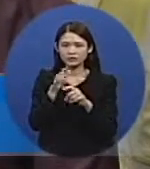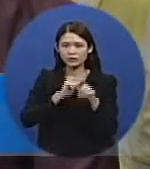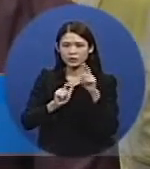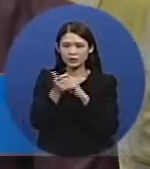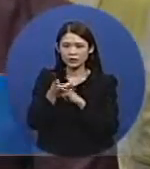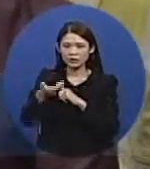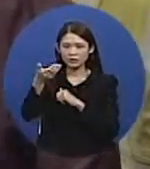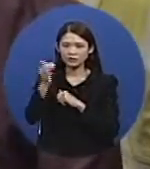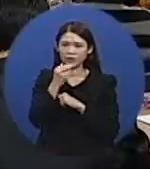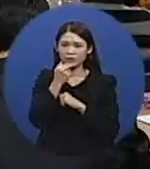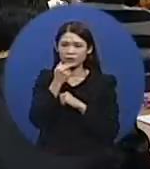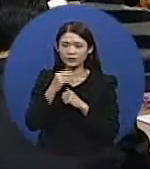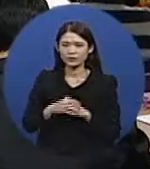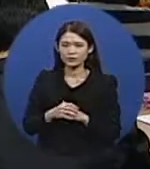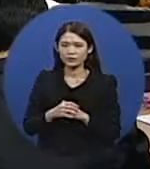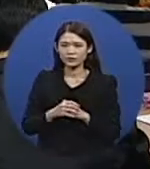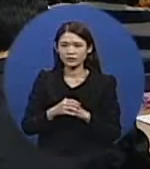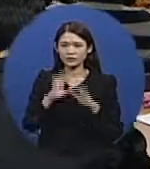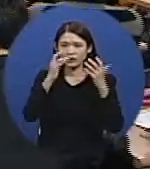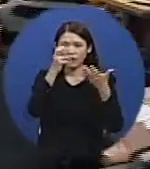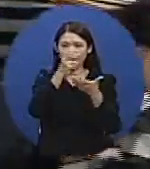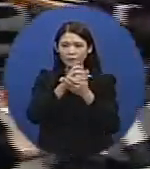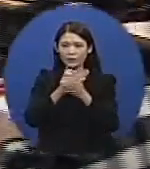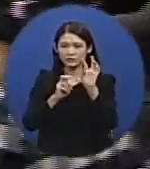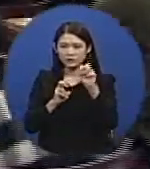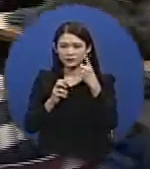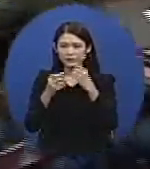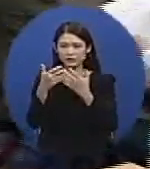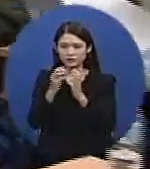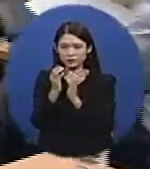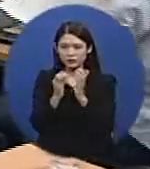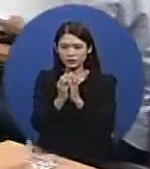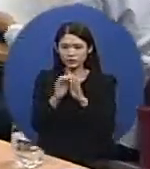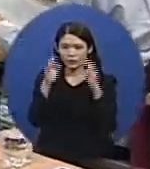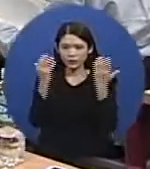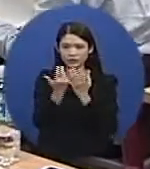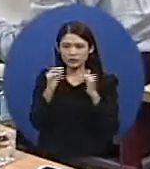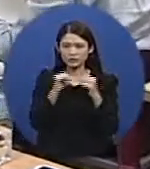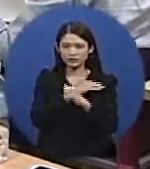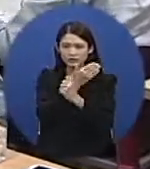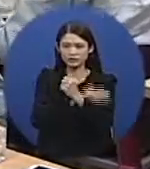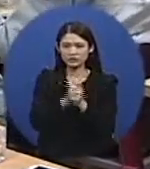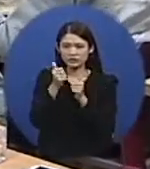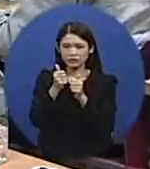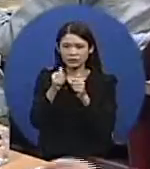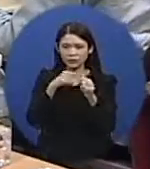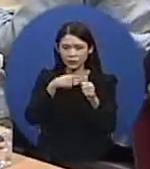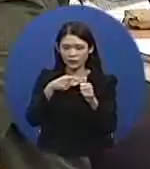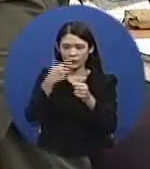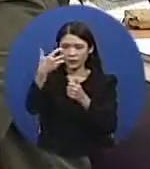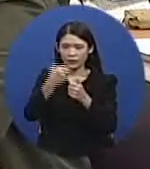전혀 이루어지지 않아서. 헌법 제31조에는 모든 국민은 능력에 따라 균등하게 교육을 받을